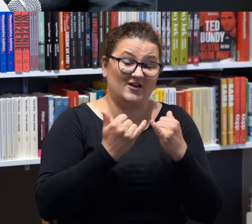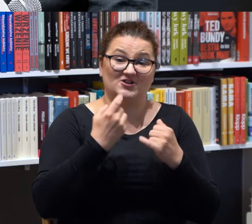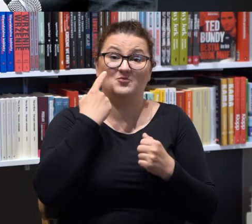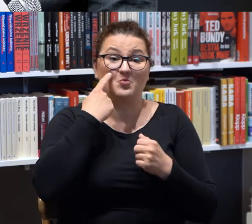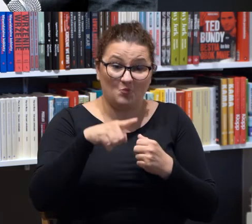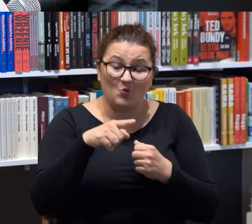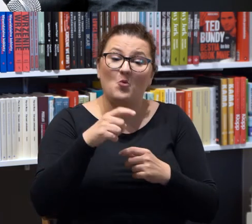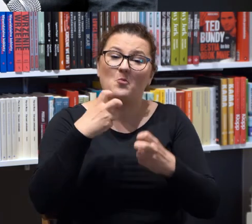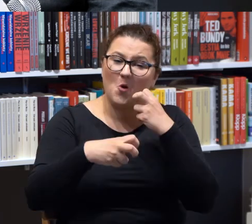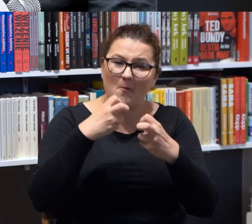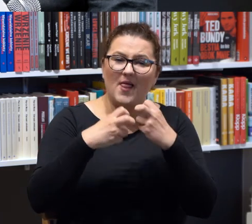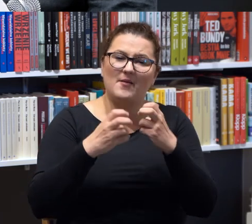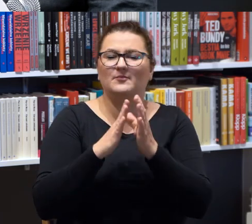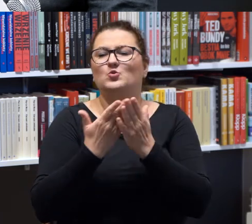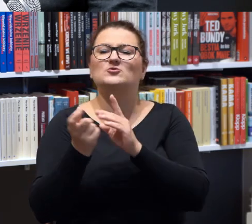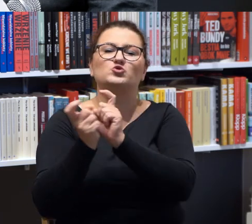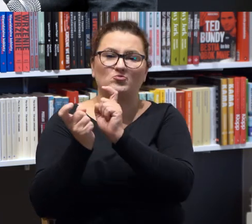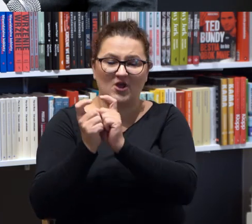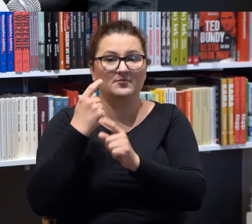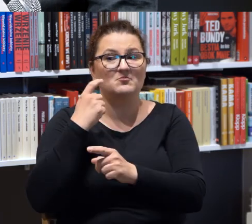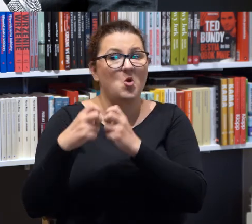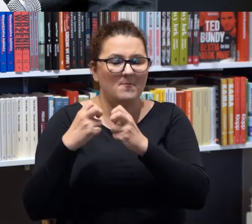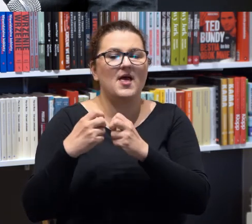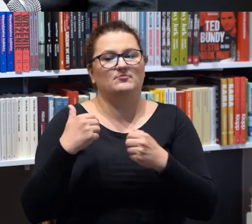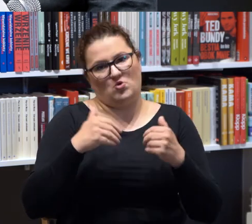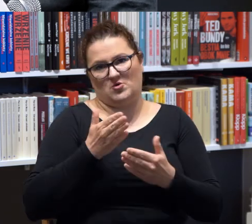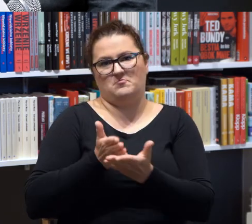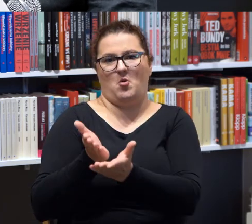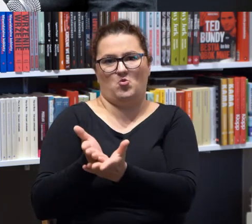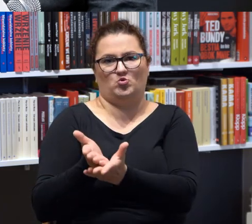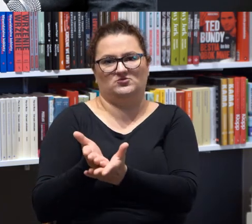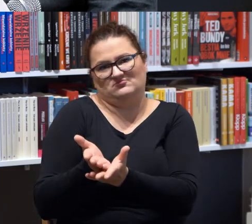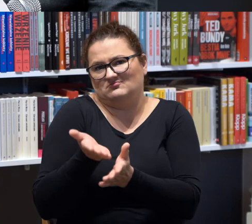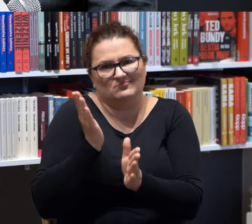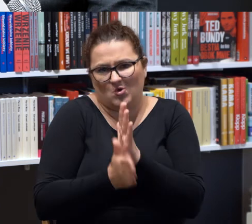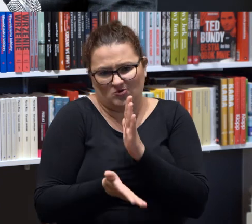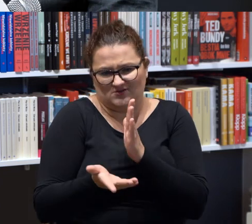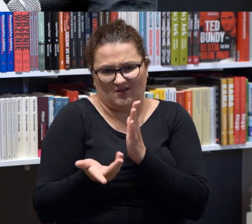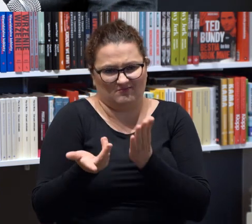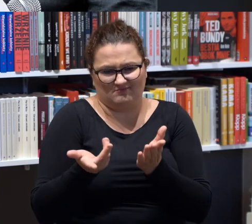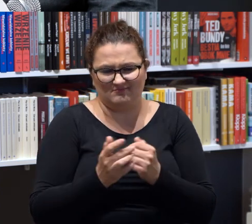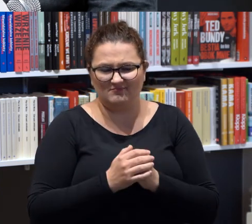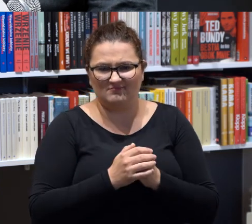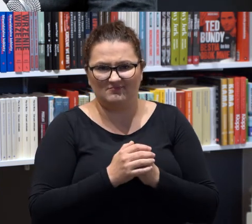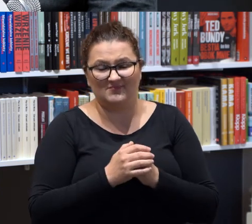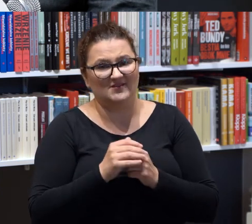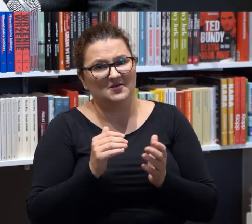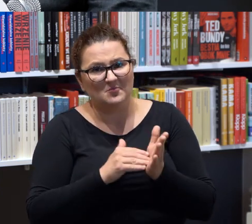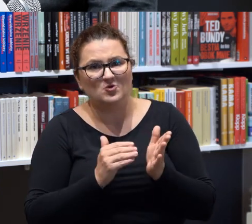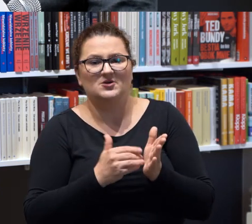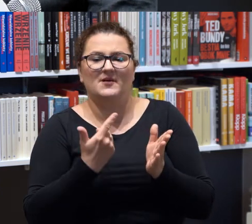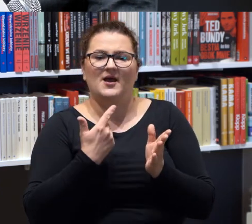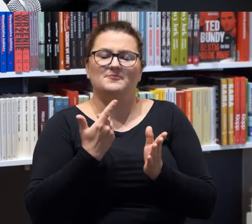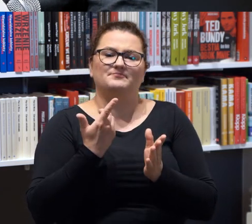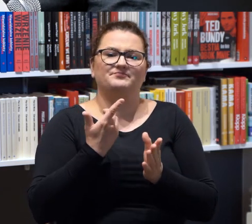nazwiemy problem, który dzieje się u naszych sąsiadów, będziemy w stanie pomóc. Po prostu, to jest bardzo prosta relacja. I trzeba jakoś zdjąć jakiś